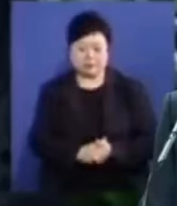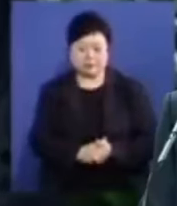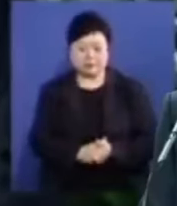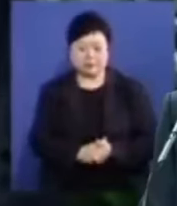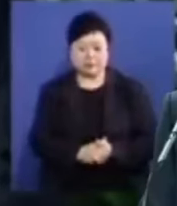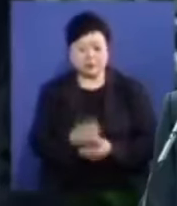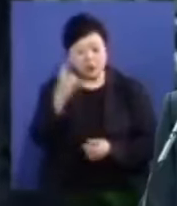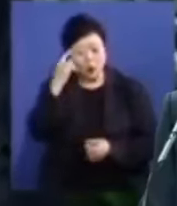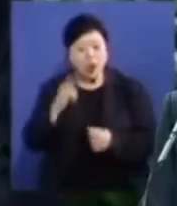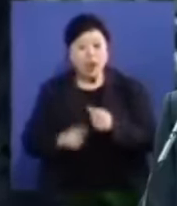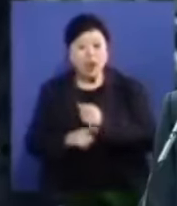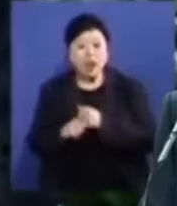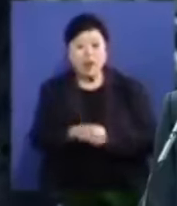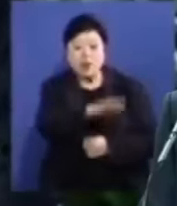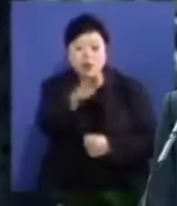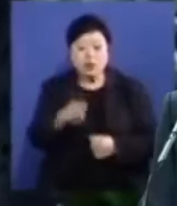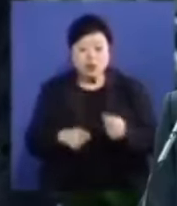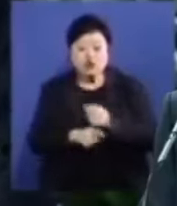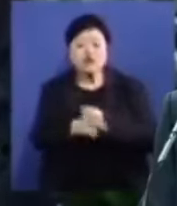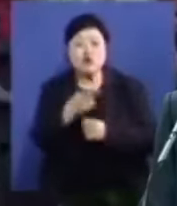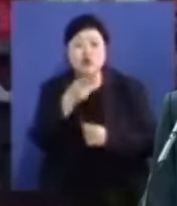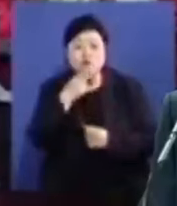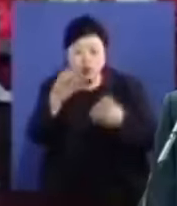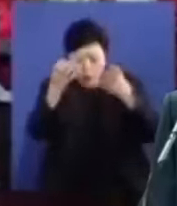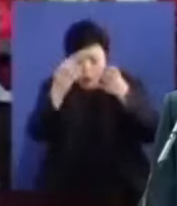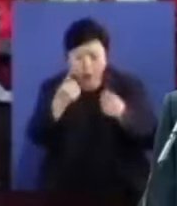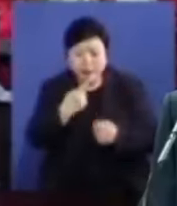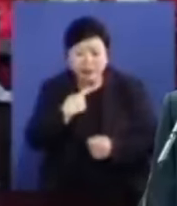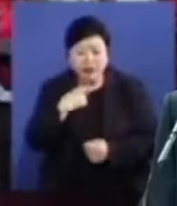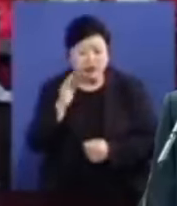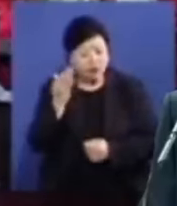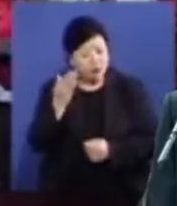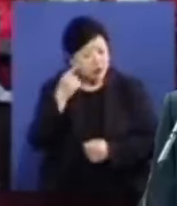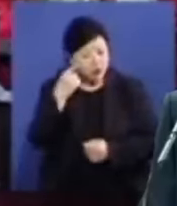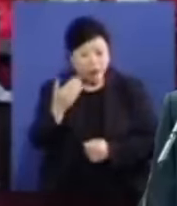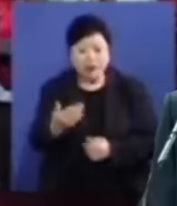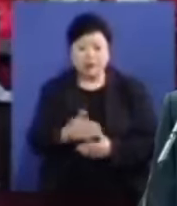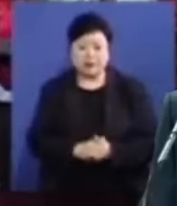왜 우리는 이유 없는 고난을 당하게 되나요?